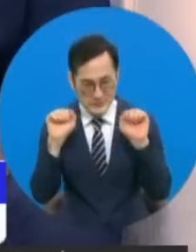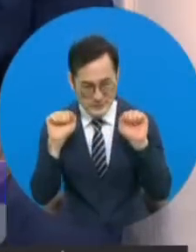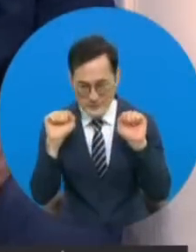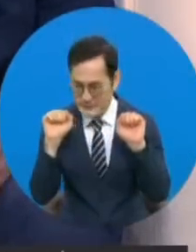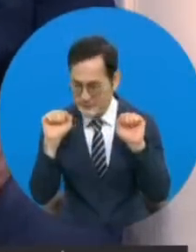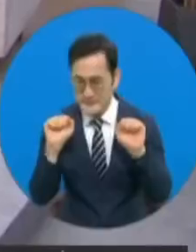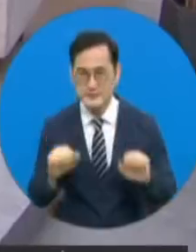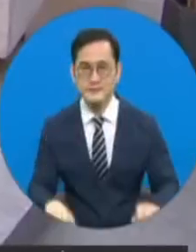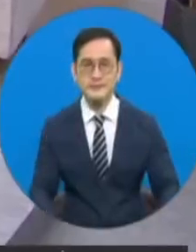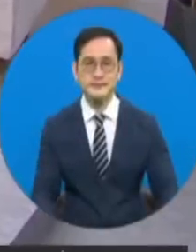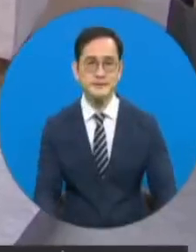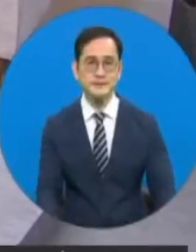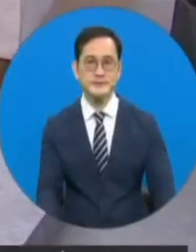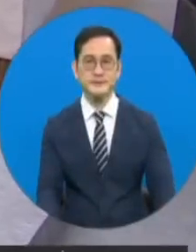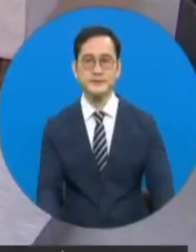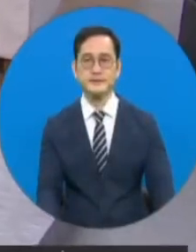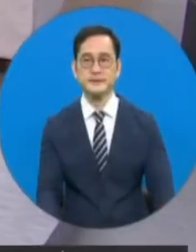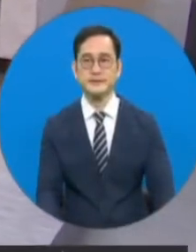오세요